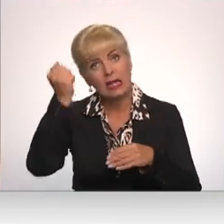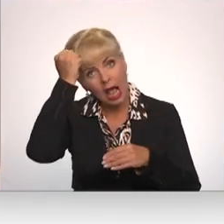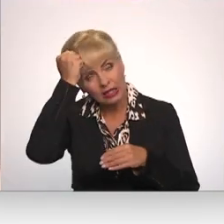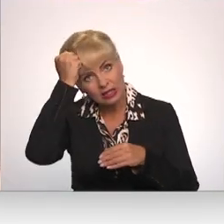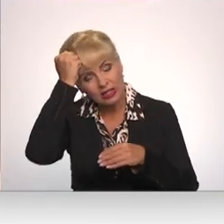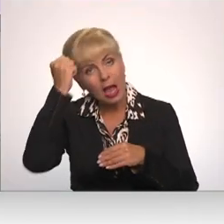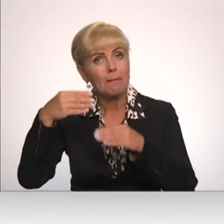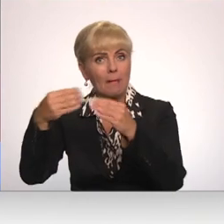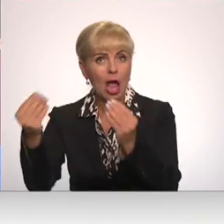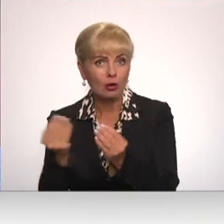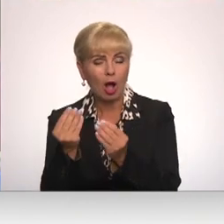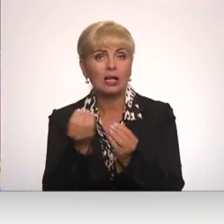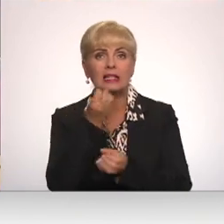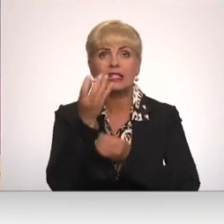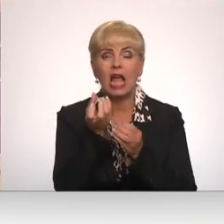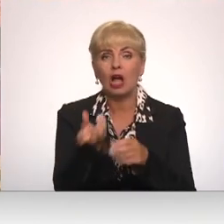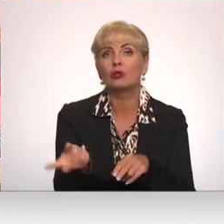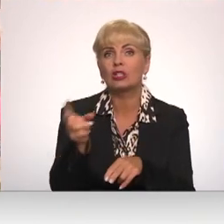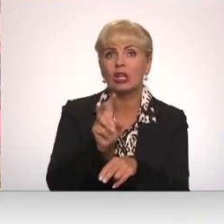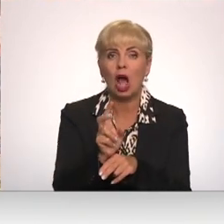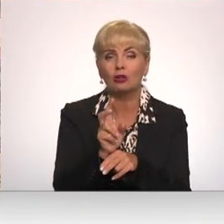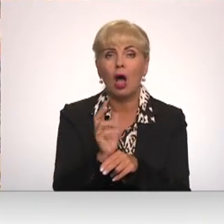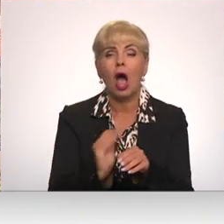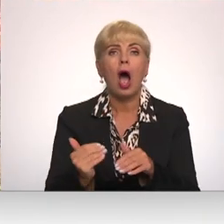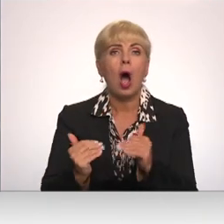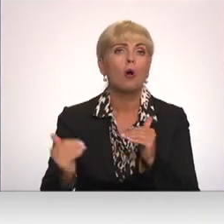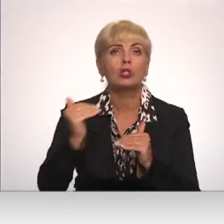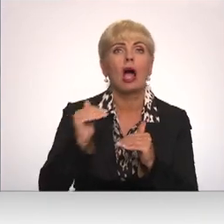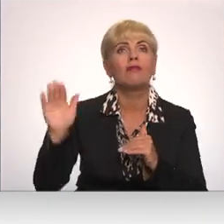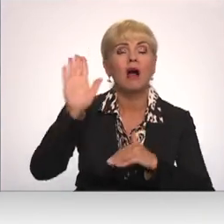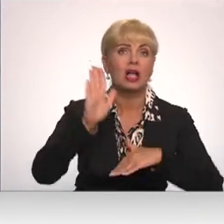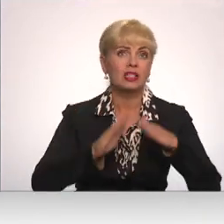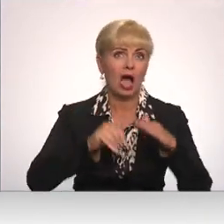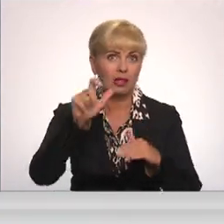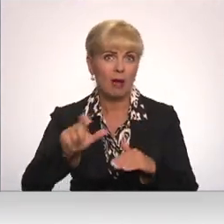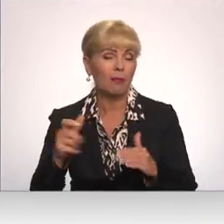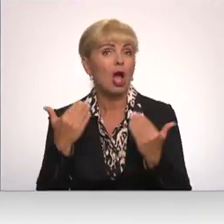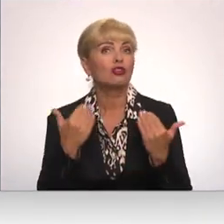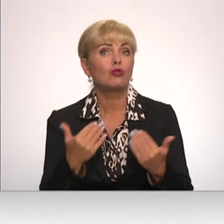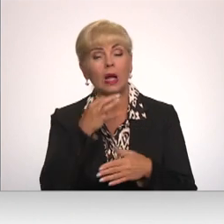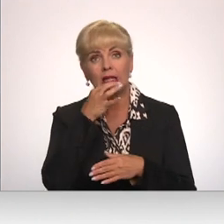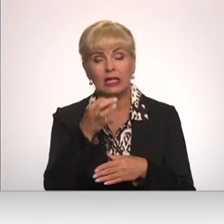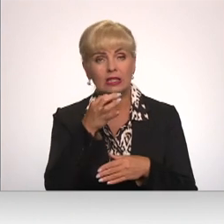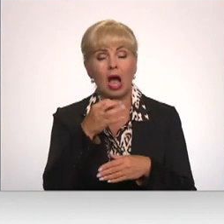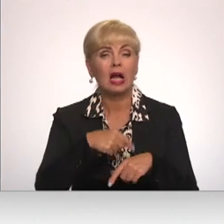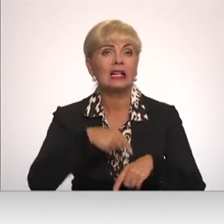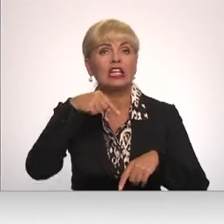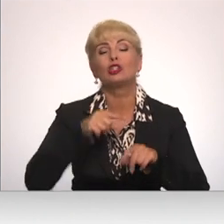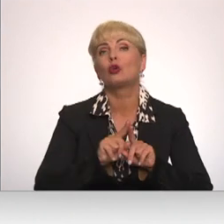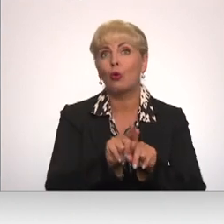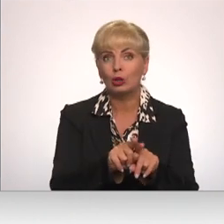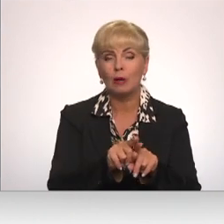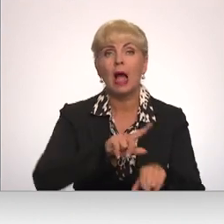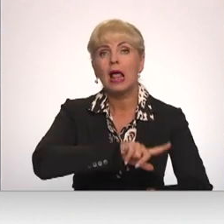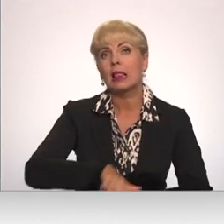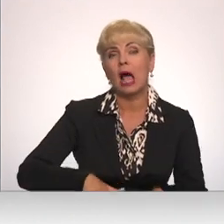memoriāla, kur nolikt ziedus ieradās arī valsts augstākās amatpersonas. Šodien mēs izsakām savu dziļāko līdzjūtību Latvijas